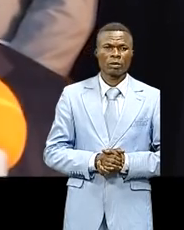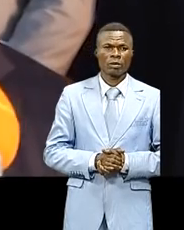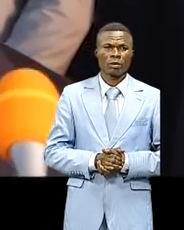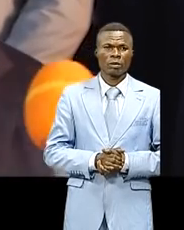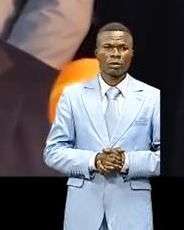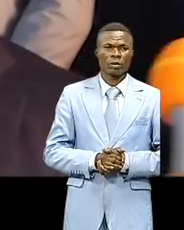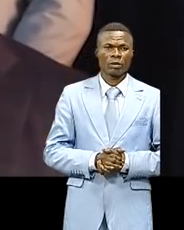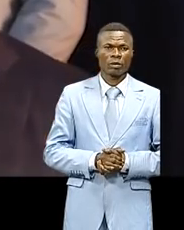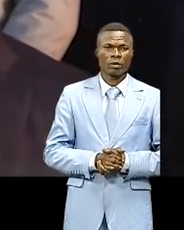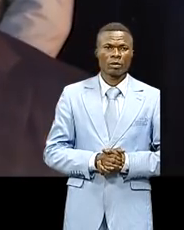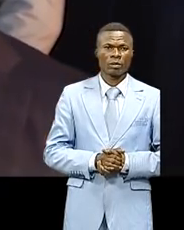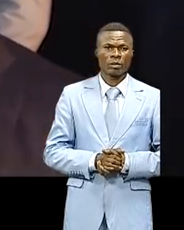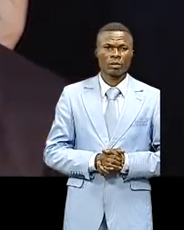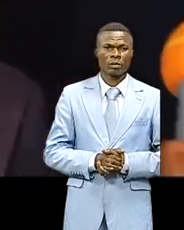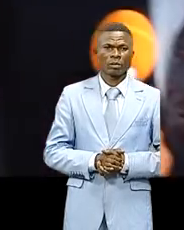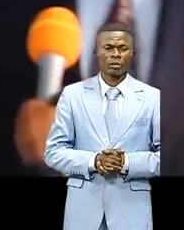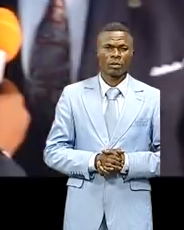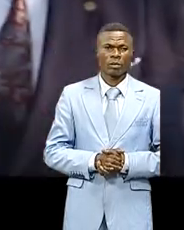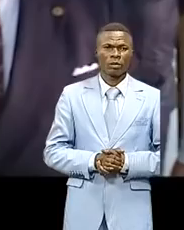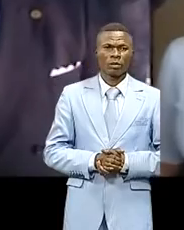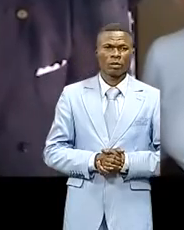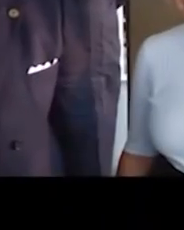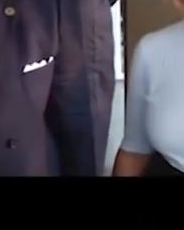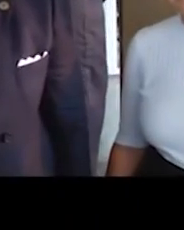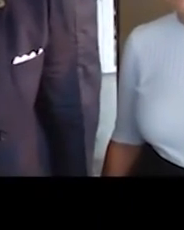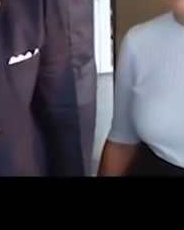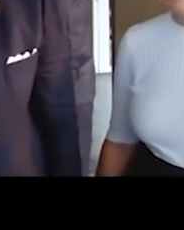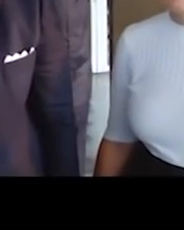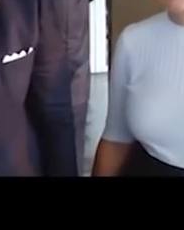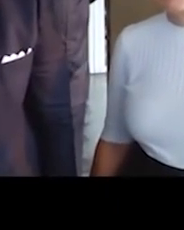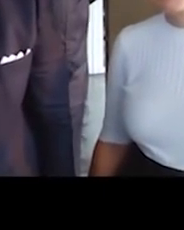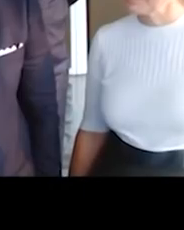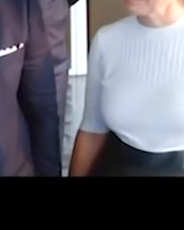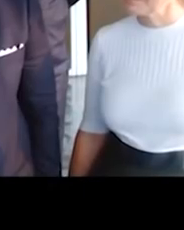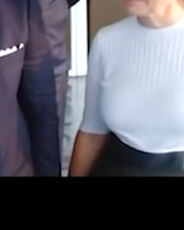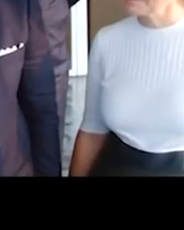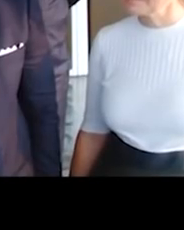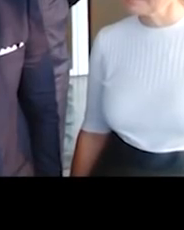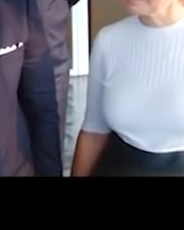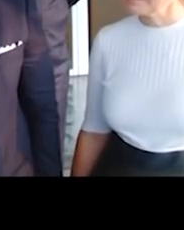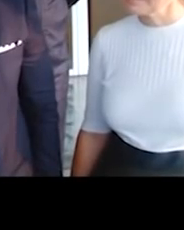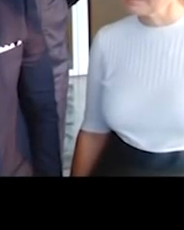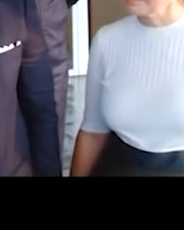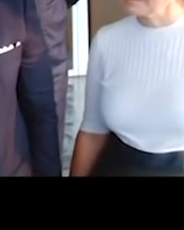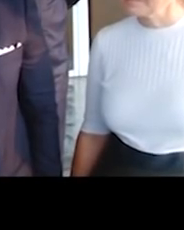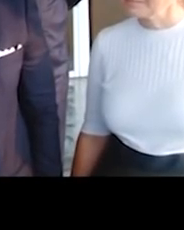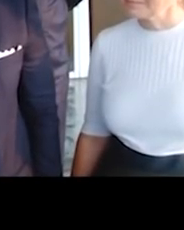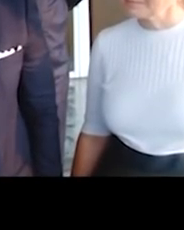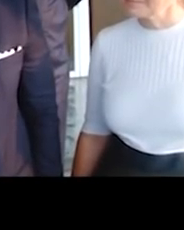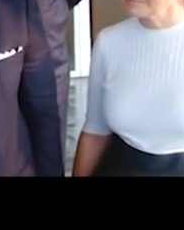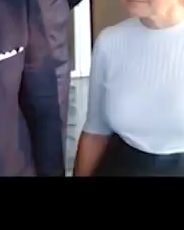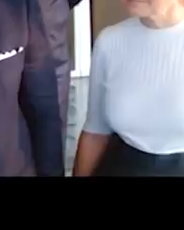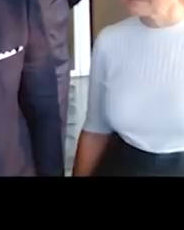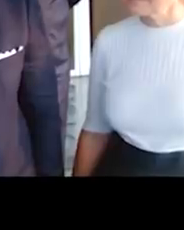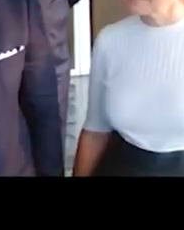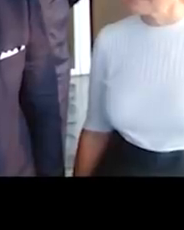cela d'épaisseur de l'état et lui donner aussi un aperçu de tous les progrès qui ont été faits jusqu'à ce jour on a discuté aussi des problèmes de logistique